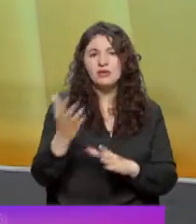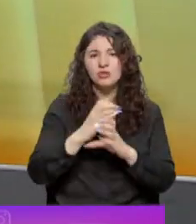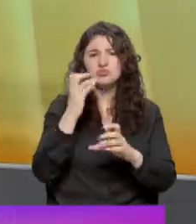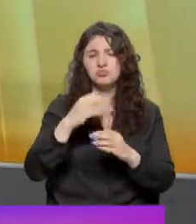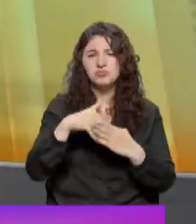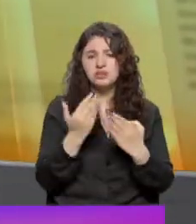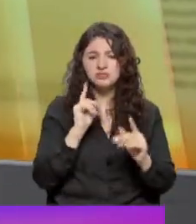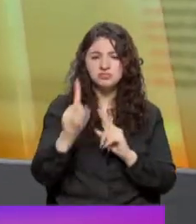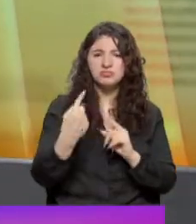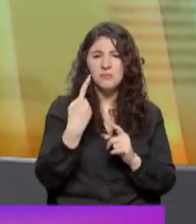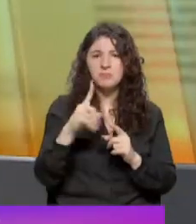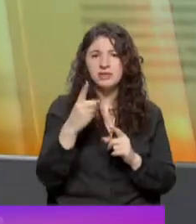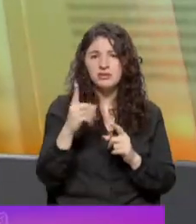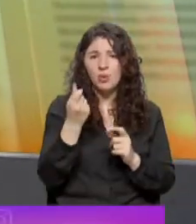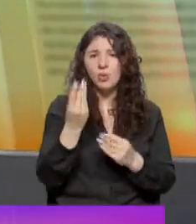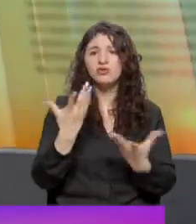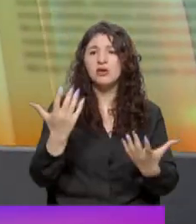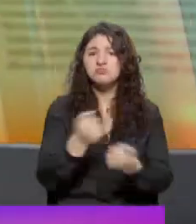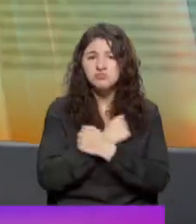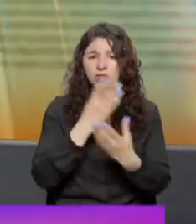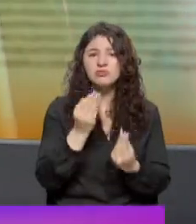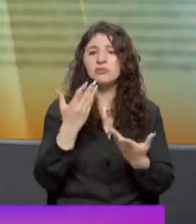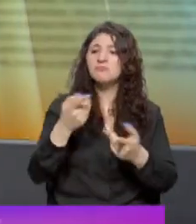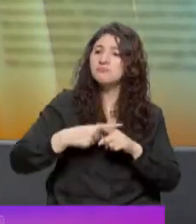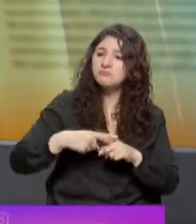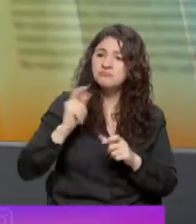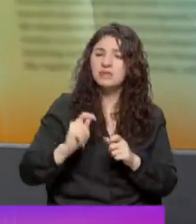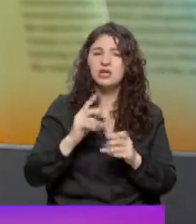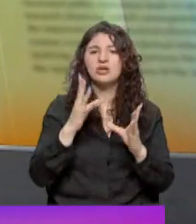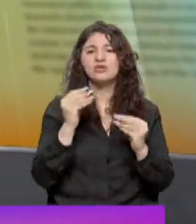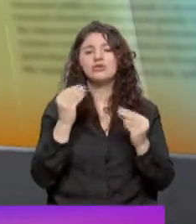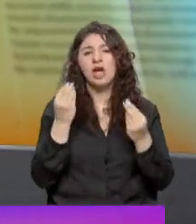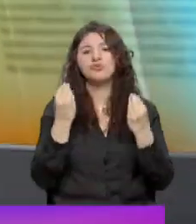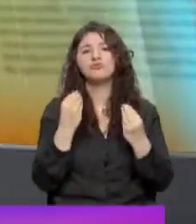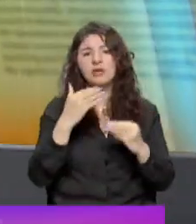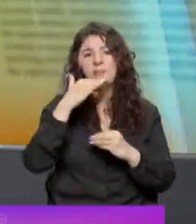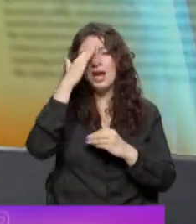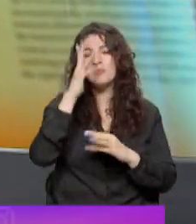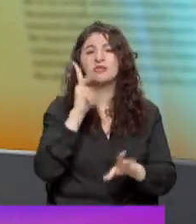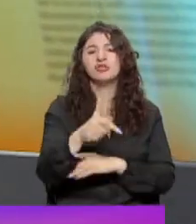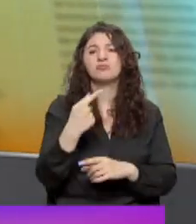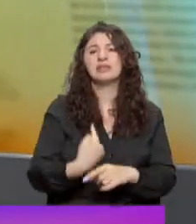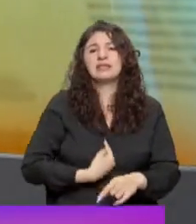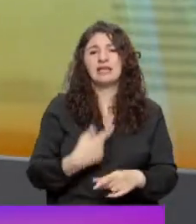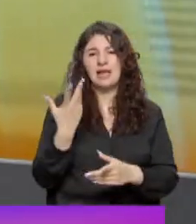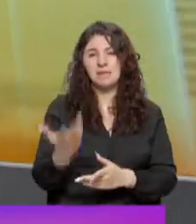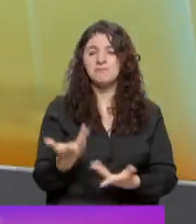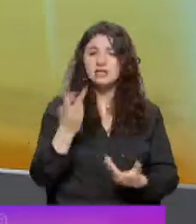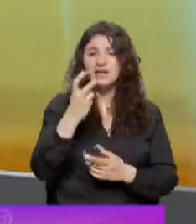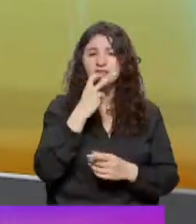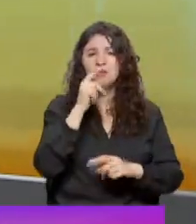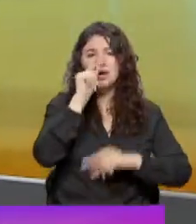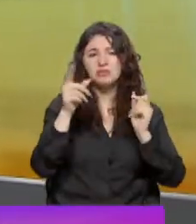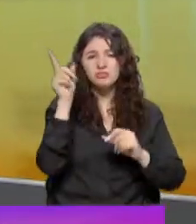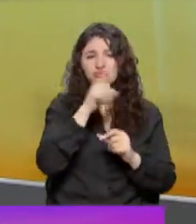otobüs biletleri gidiş dönüş bin lira oldu Ne kavuşa Bildik Ne paylaşa Bildik çok daha güzel bayramlar geçirmek dileğiyle Zaten iki